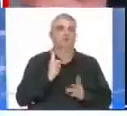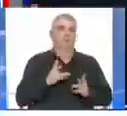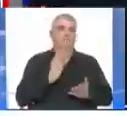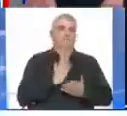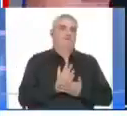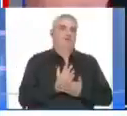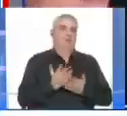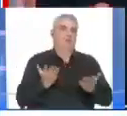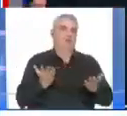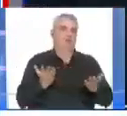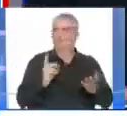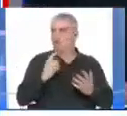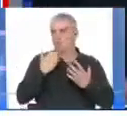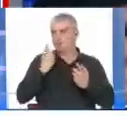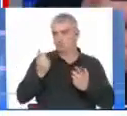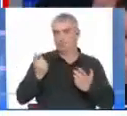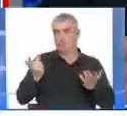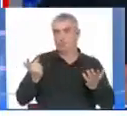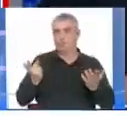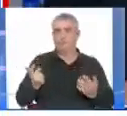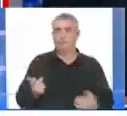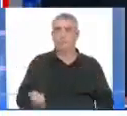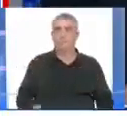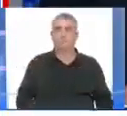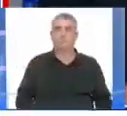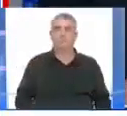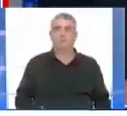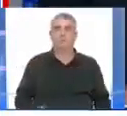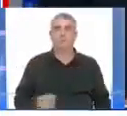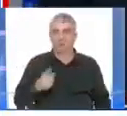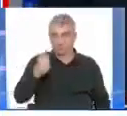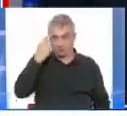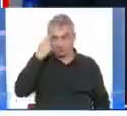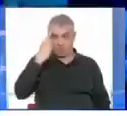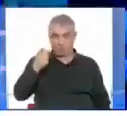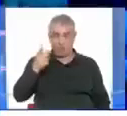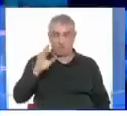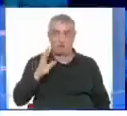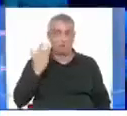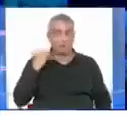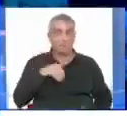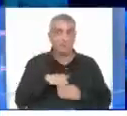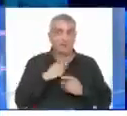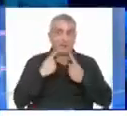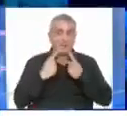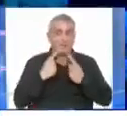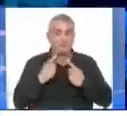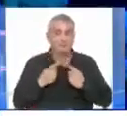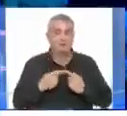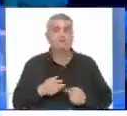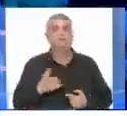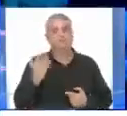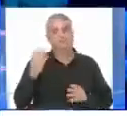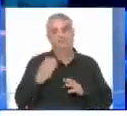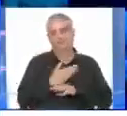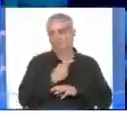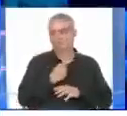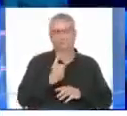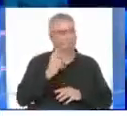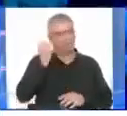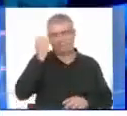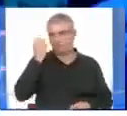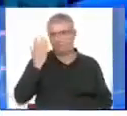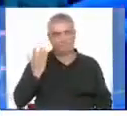סיפור שגם לא סופר ועוד... אתה יודע מה היה שם בשיחה? הייתה פגישה שהם הכניסו ללשכה. לא